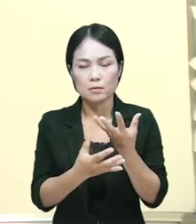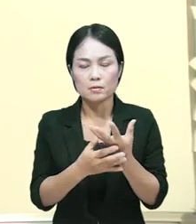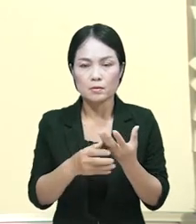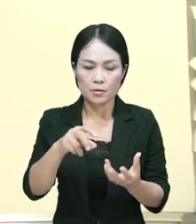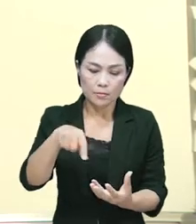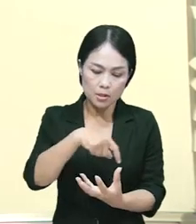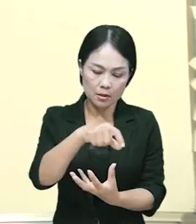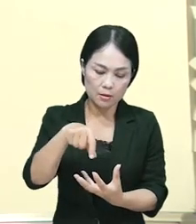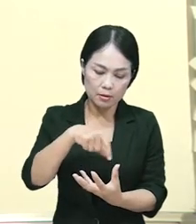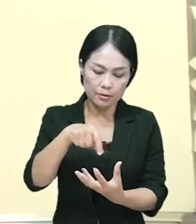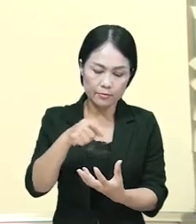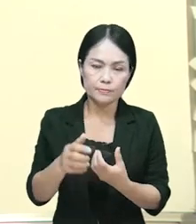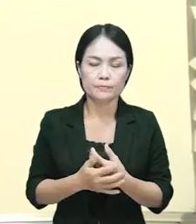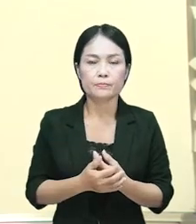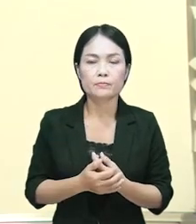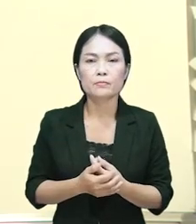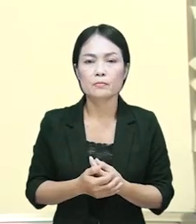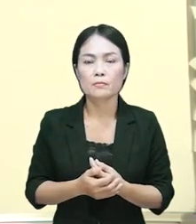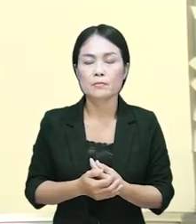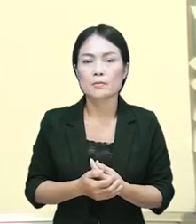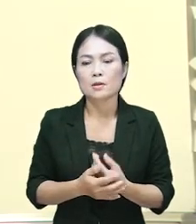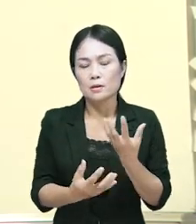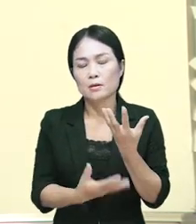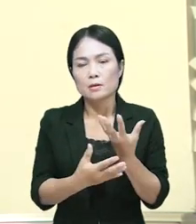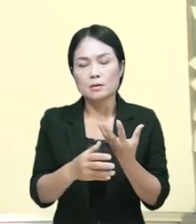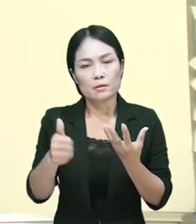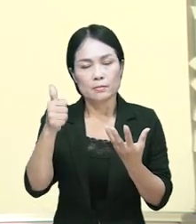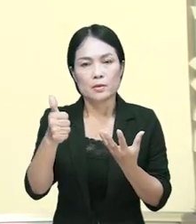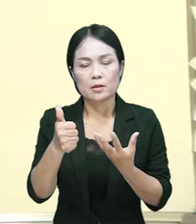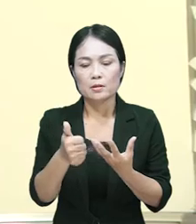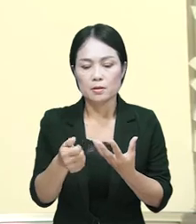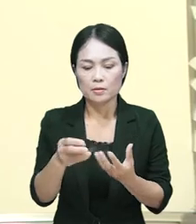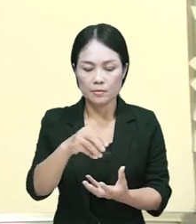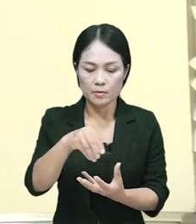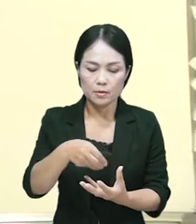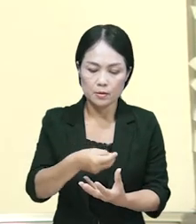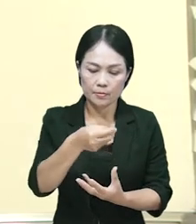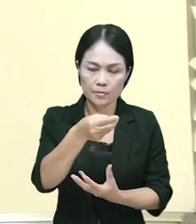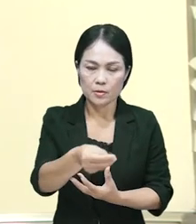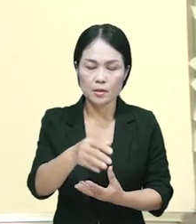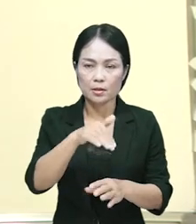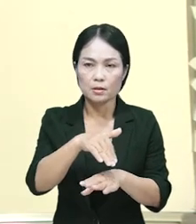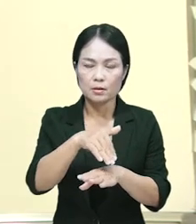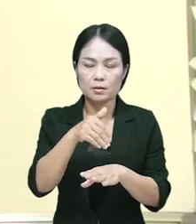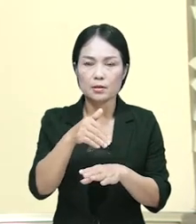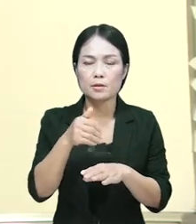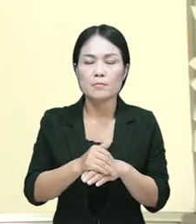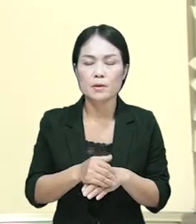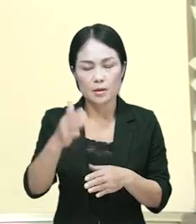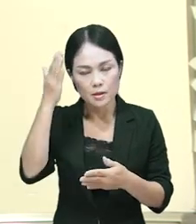កោលុះឆ្អិនគាត់ដោះដួសរួចហៅប្រពន្ធឲ្យម